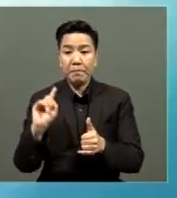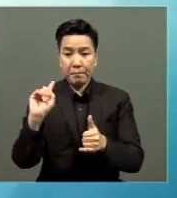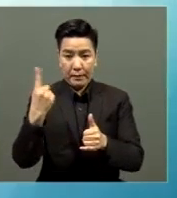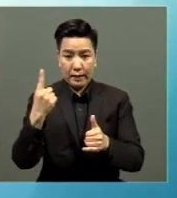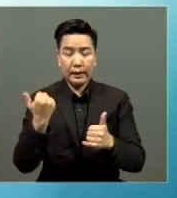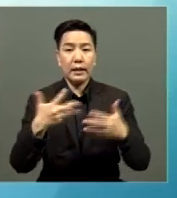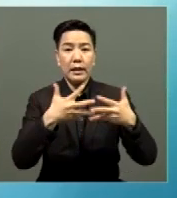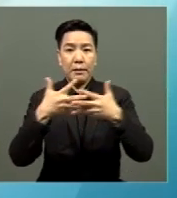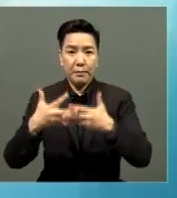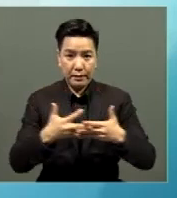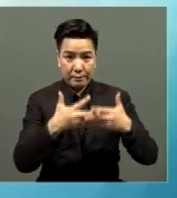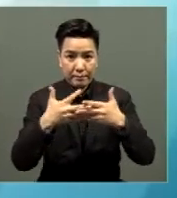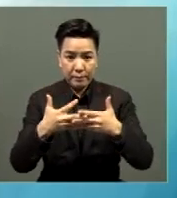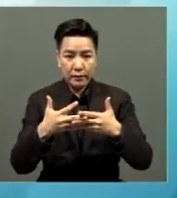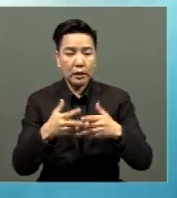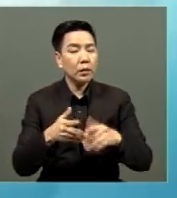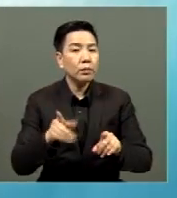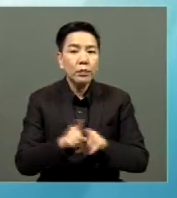นะครับสเปนรองลงมาอิตาลีสาระจักฝรั่งเศสทั้งเห็นที่กราฟนะครับที่จะเป็นครับแท่งทำให้ดูง่ายขึ้นเนี่ยนะครับมาดูที่จำนวนรายใหม่นะครับก็ปรากฎว่า3